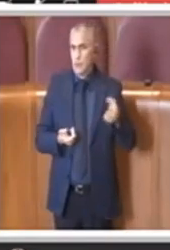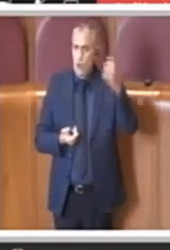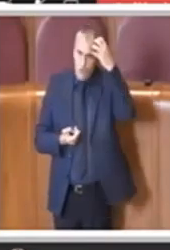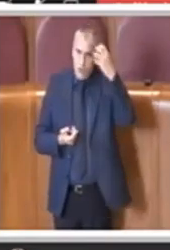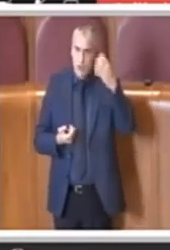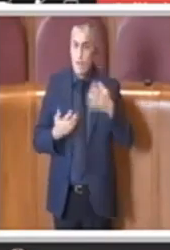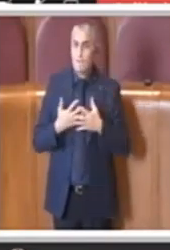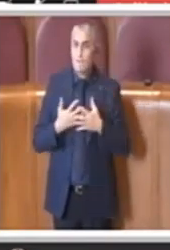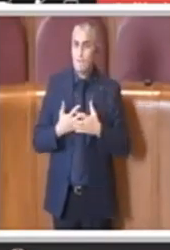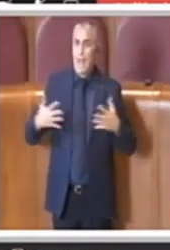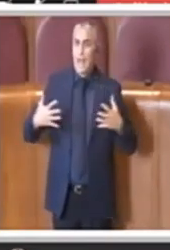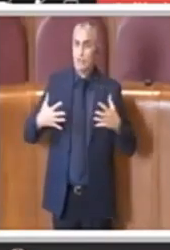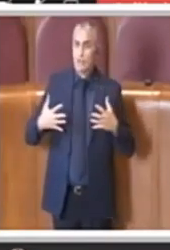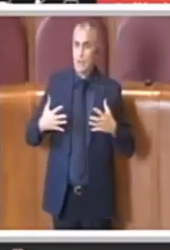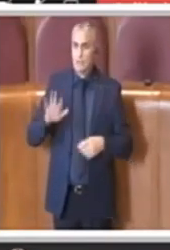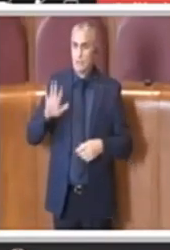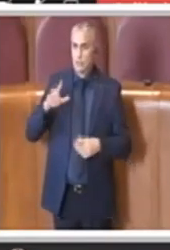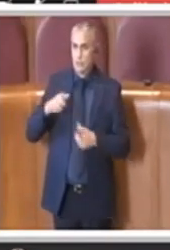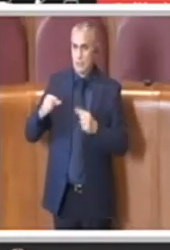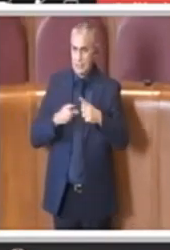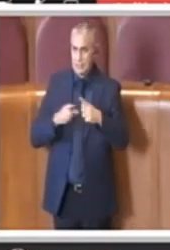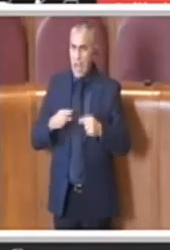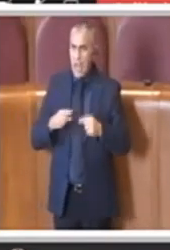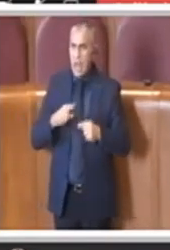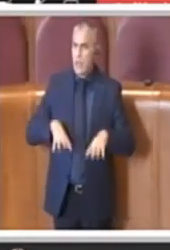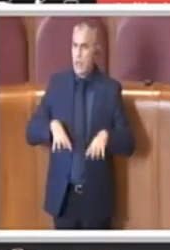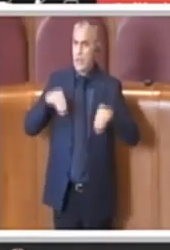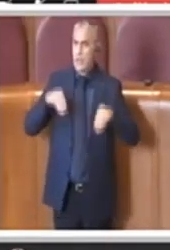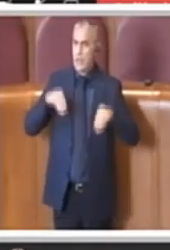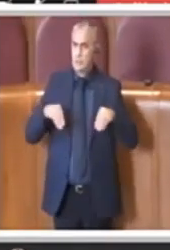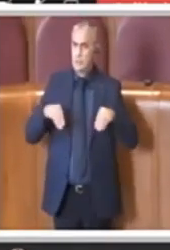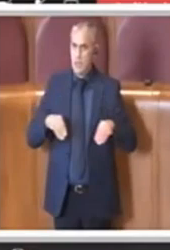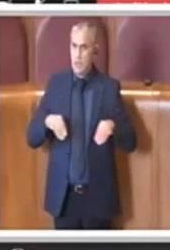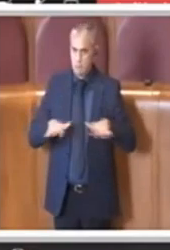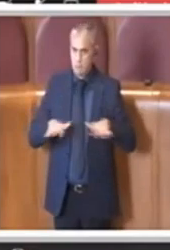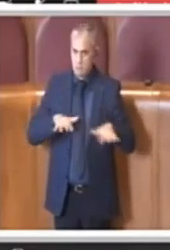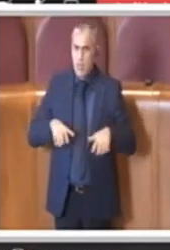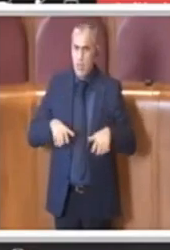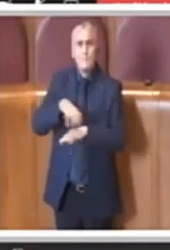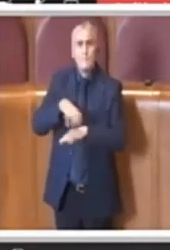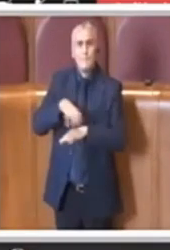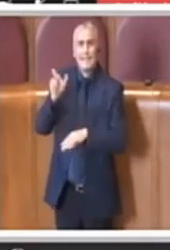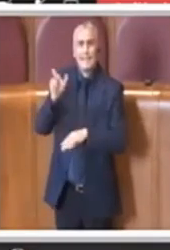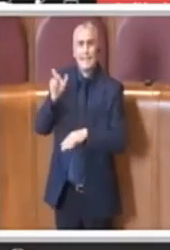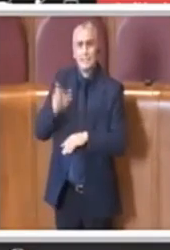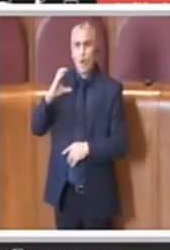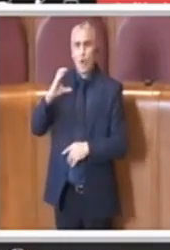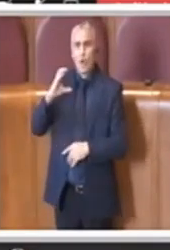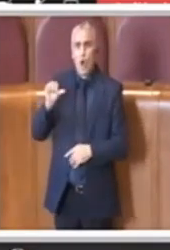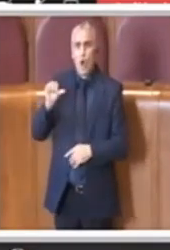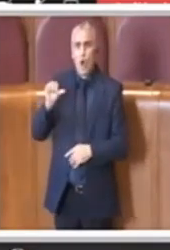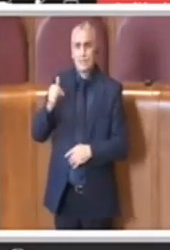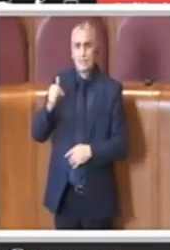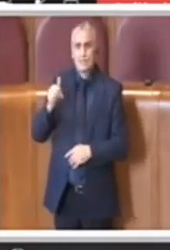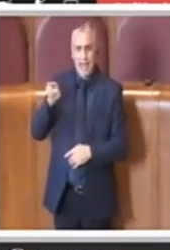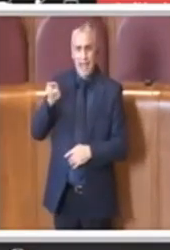Movimento 5 Stelle, si è attivata sin da subito con il ministro Costa, insomma, per attuare quelle politiche